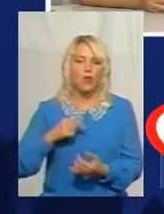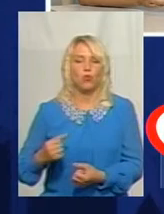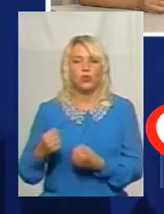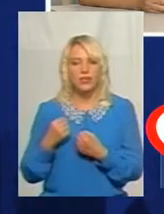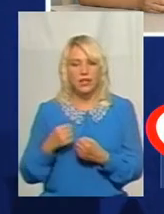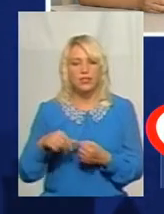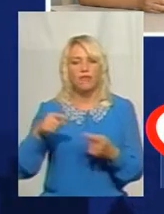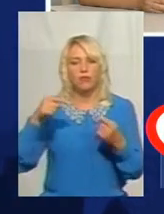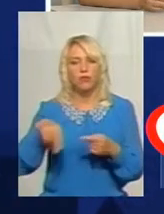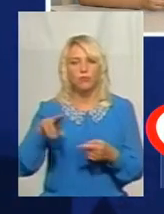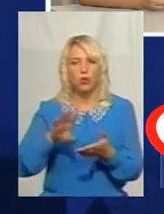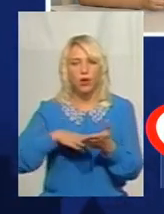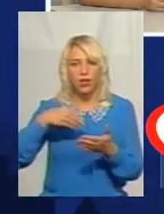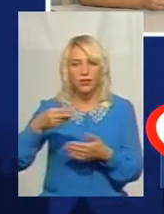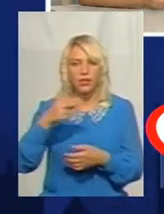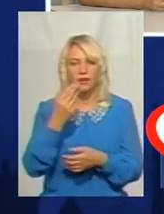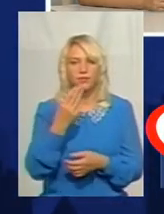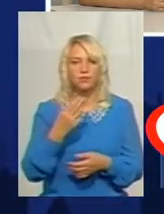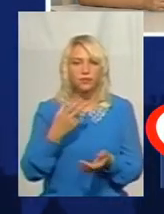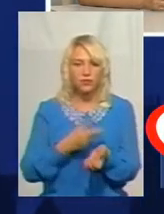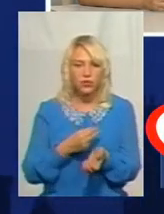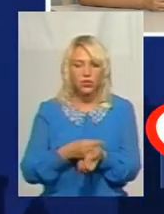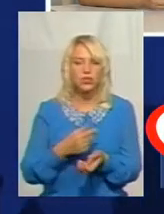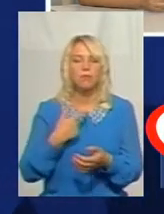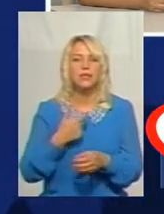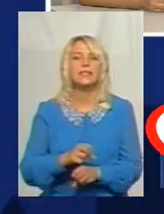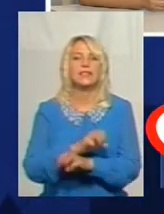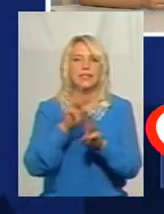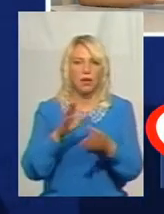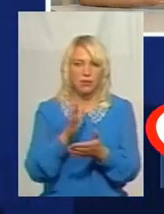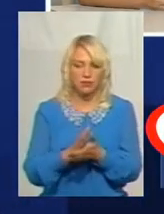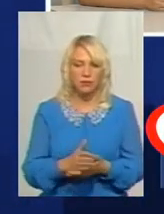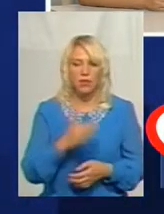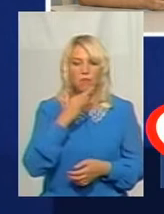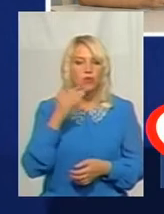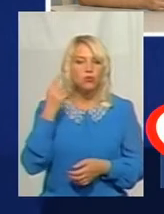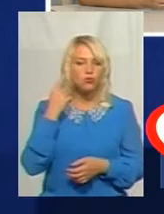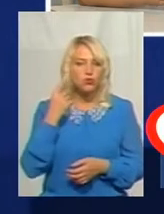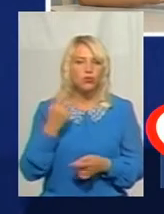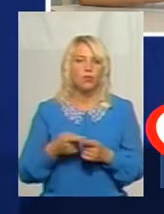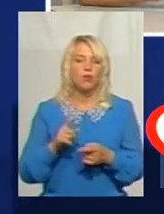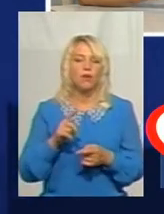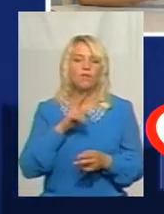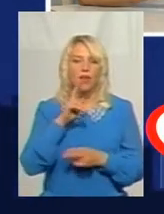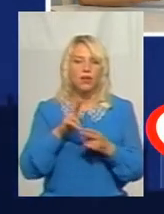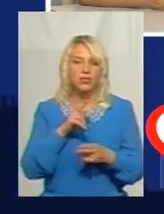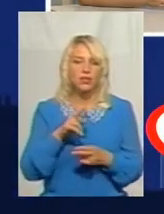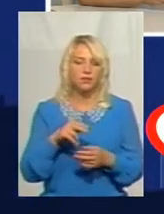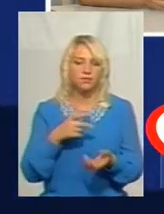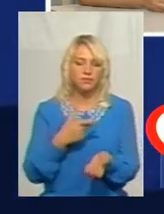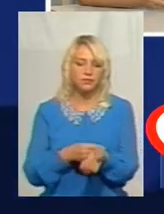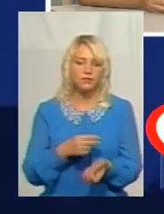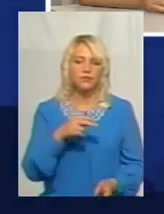ми забезпечені. Багато чуємо від батьків нарікань щодо вакцини проти